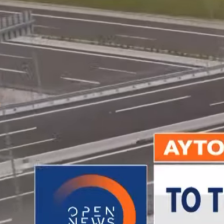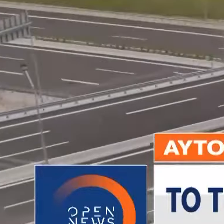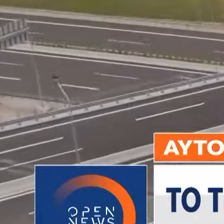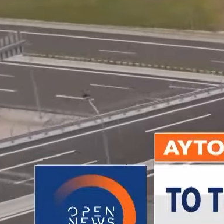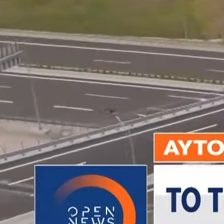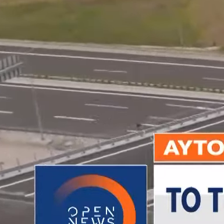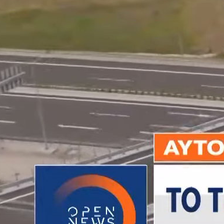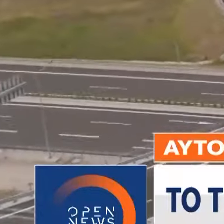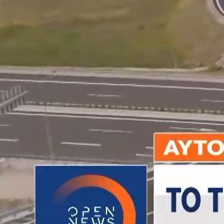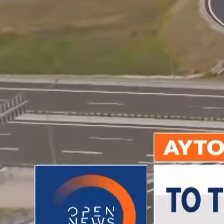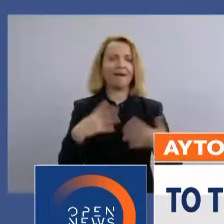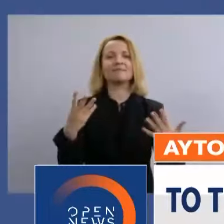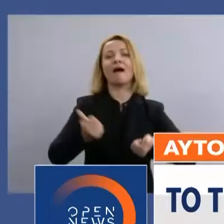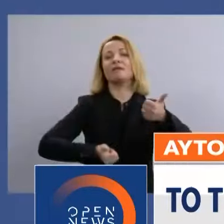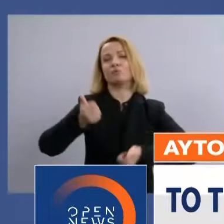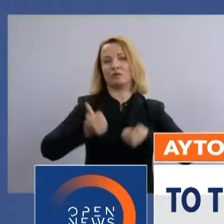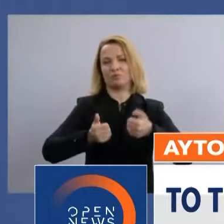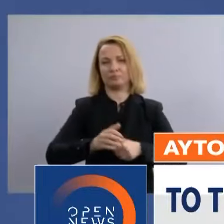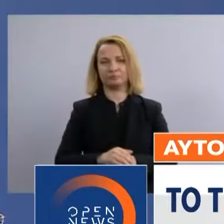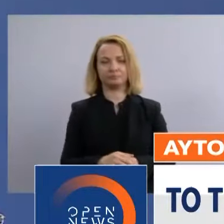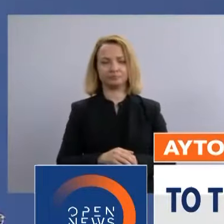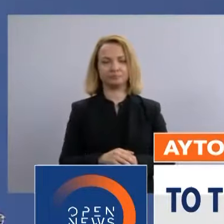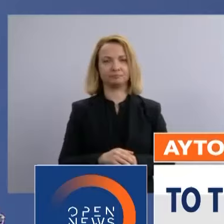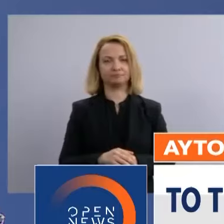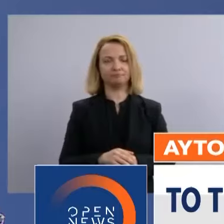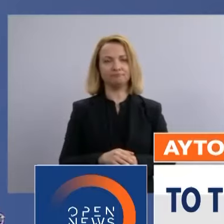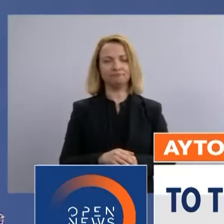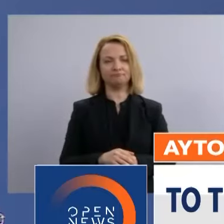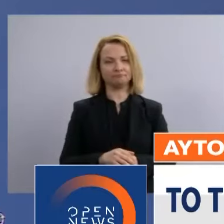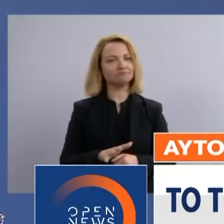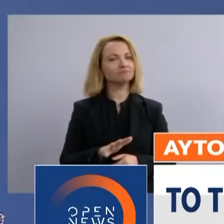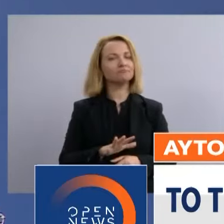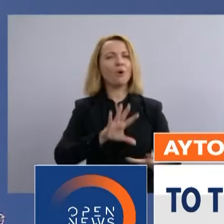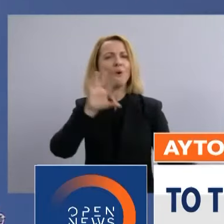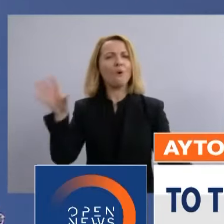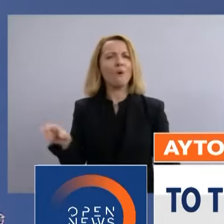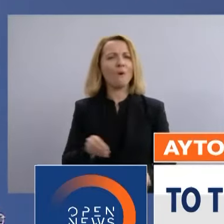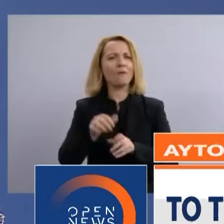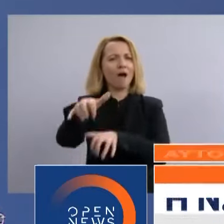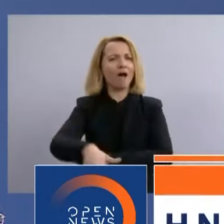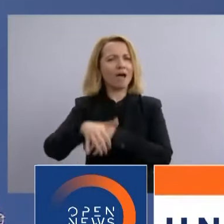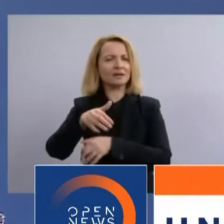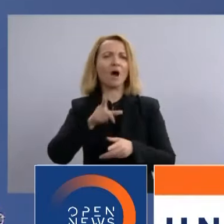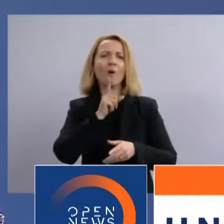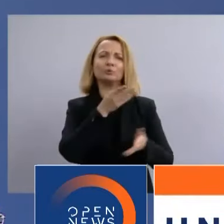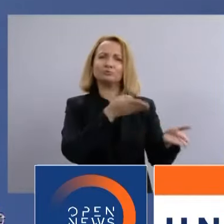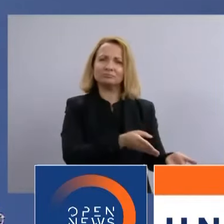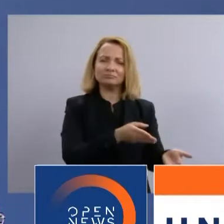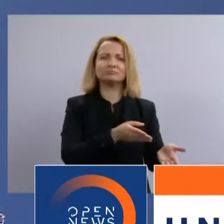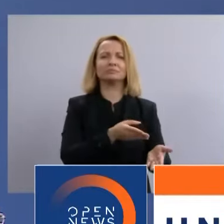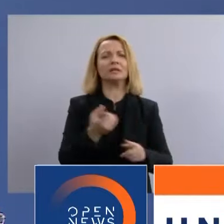τμήμα Λαμία Καλαμπάκα, κάνοντας λόγο για ένα όνειρο δεκαετιών που γίνεται επιτέλους πραγματικότητα. Αυτό το έργο και πολλά άλλα έργα δεν θα είχαν